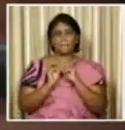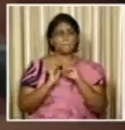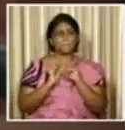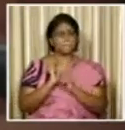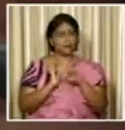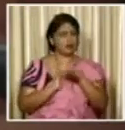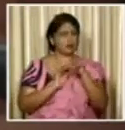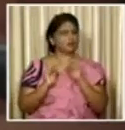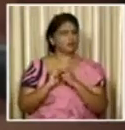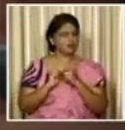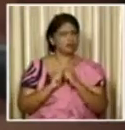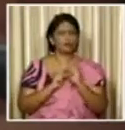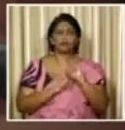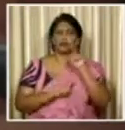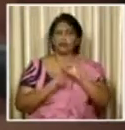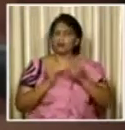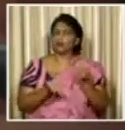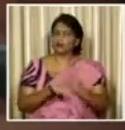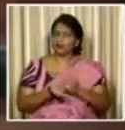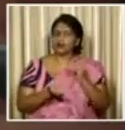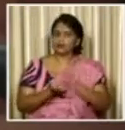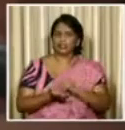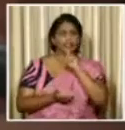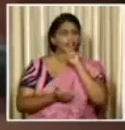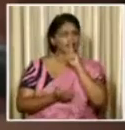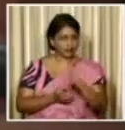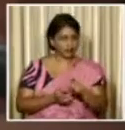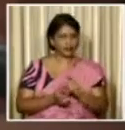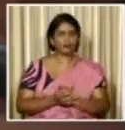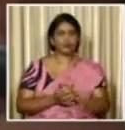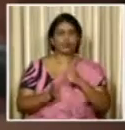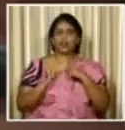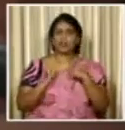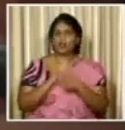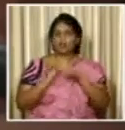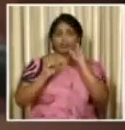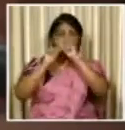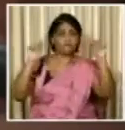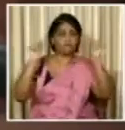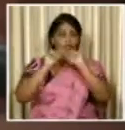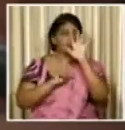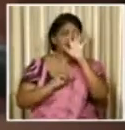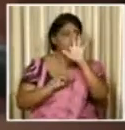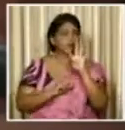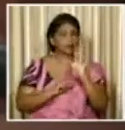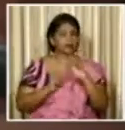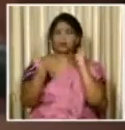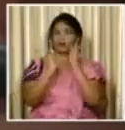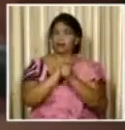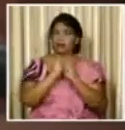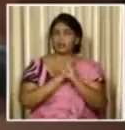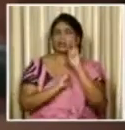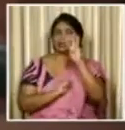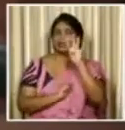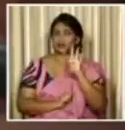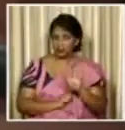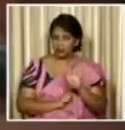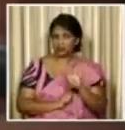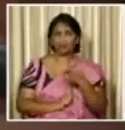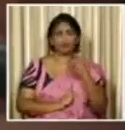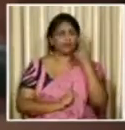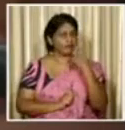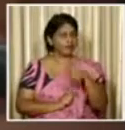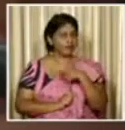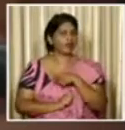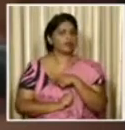dunna. Me parlimenthuwa digin digatama kiyuwa api mokadda? Panate wagathi 54 sansodana 34 enisa